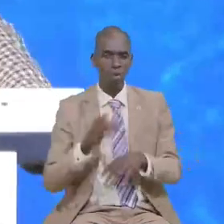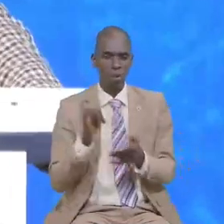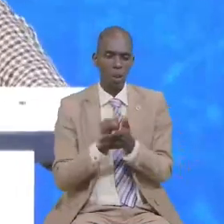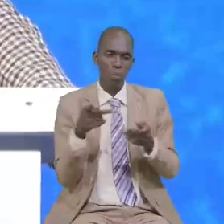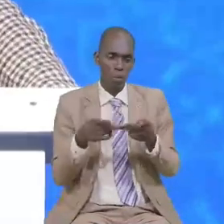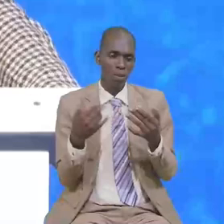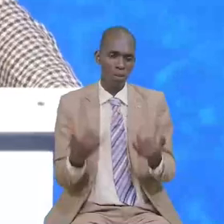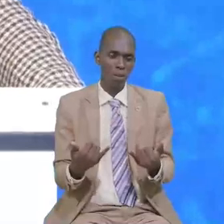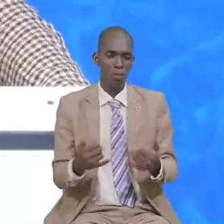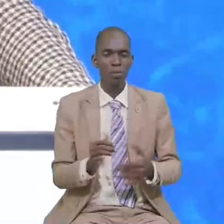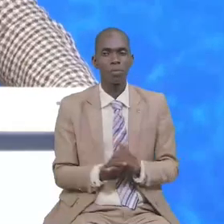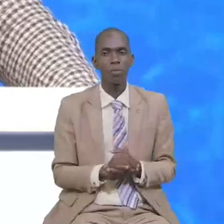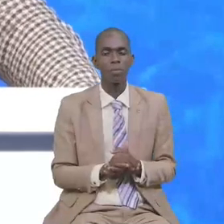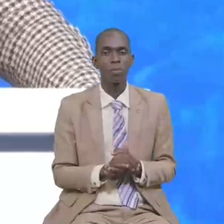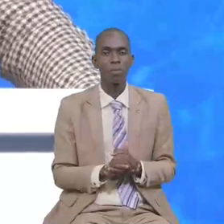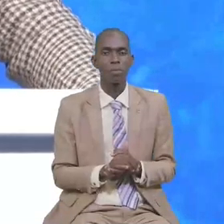là-bas.